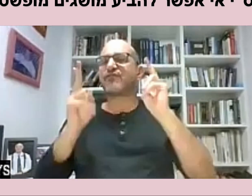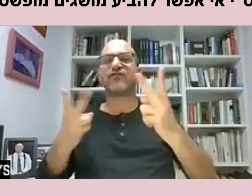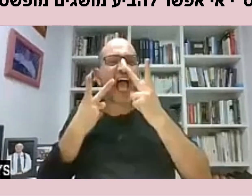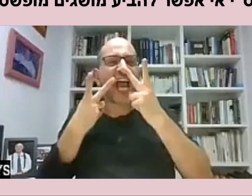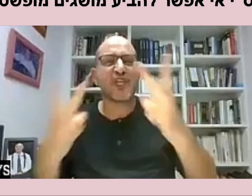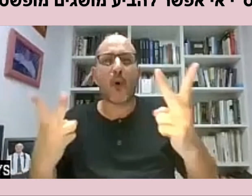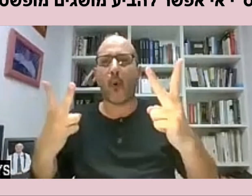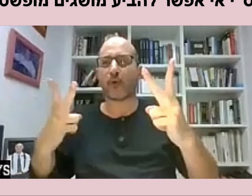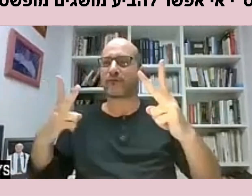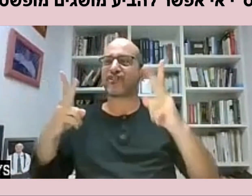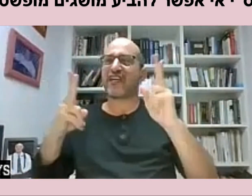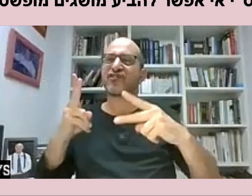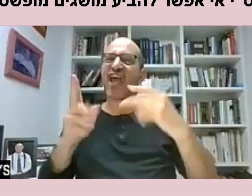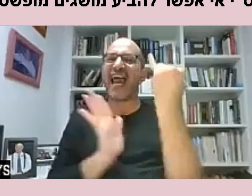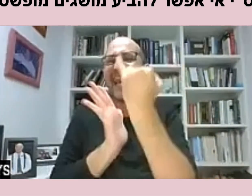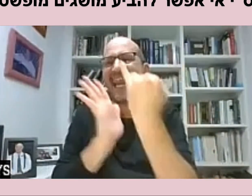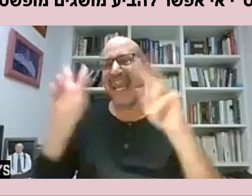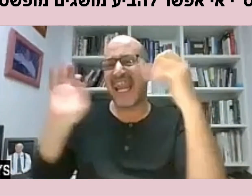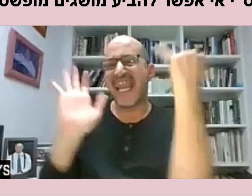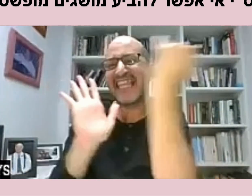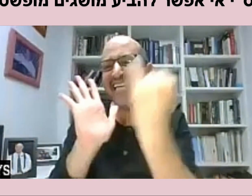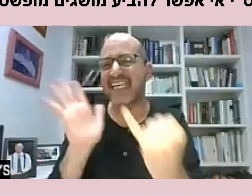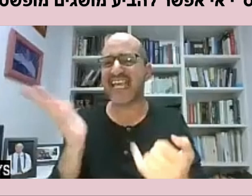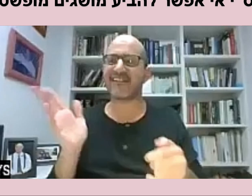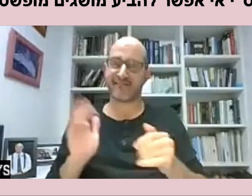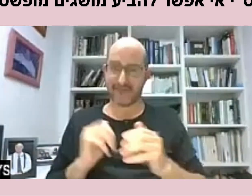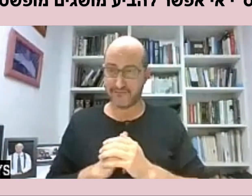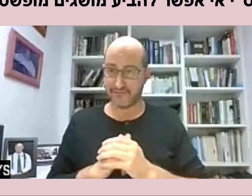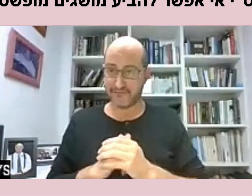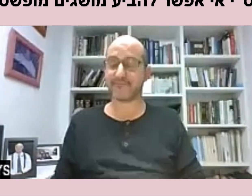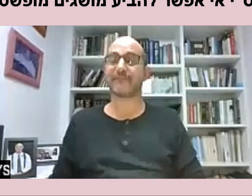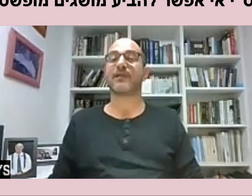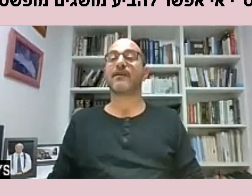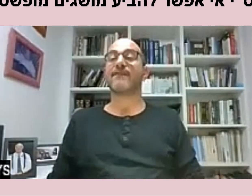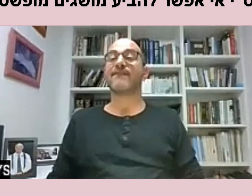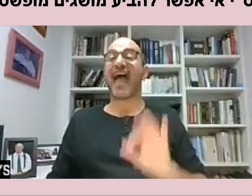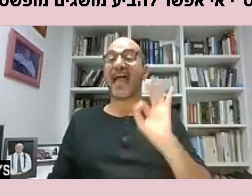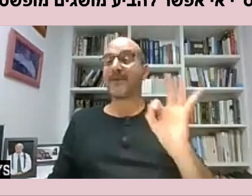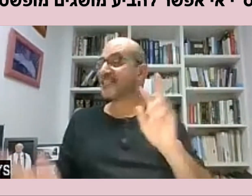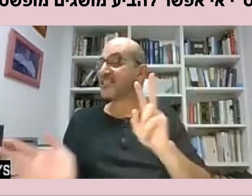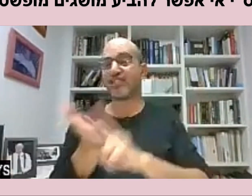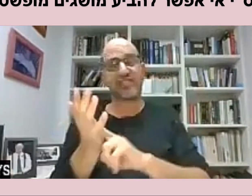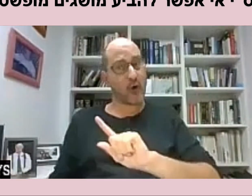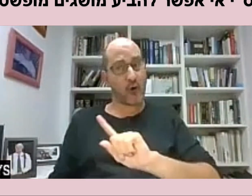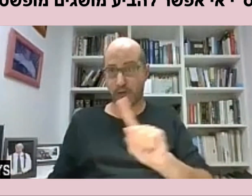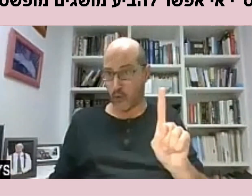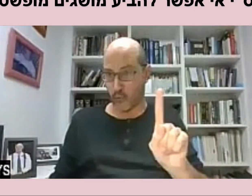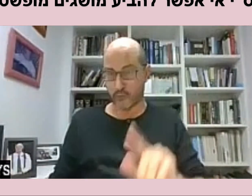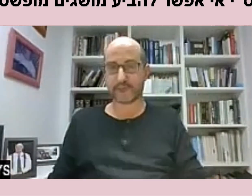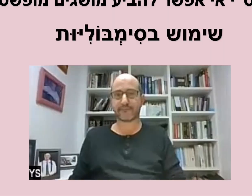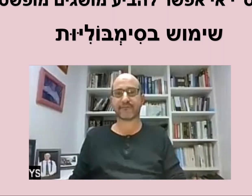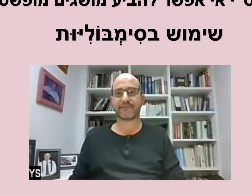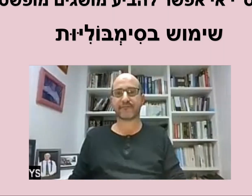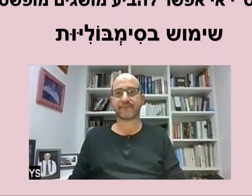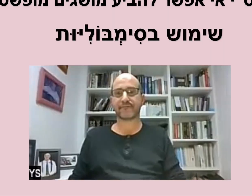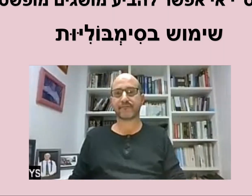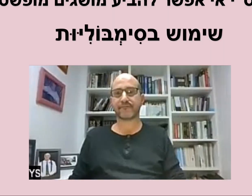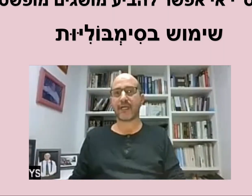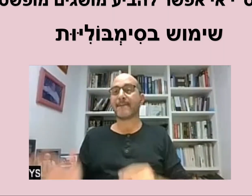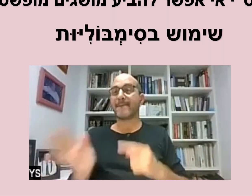היא מוגבלת בכמה אפשר לראות וכמה אפשר לצייר או לפשט, אבל האמת שזה לא